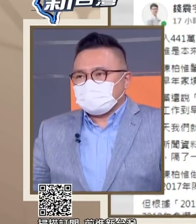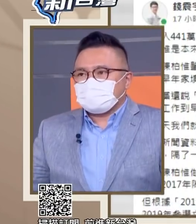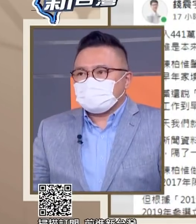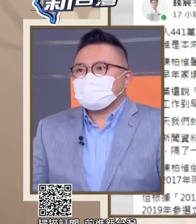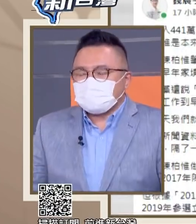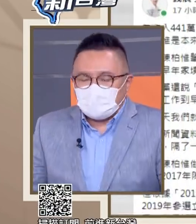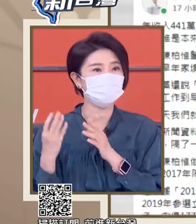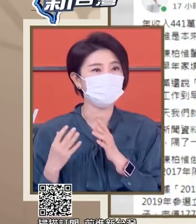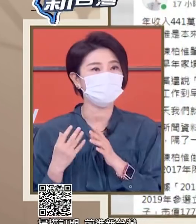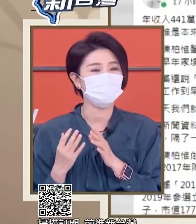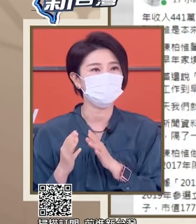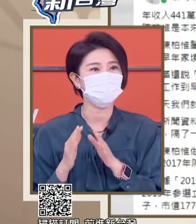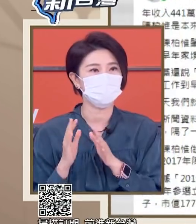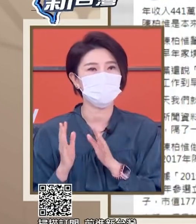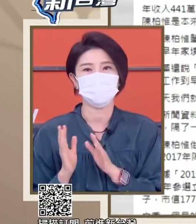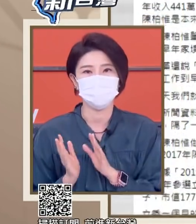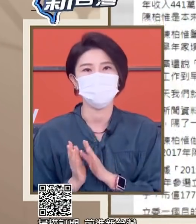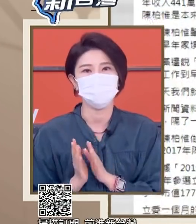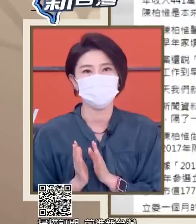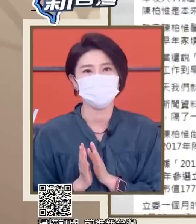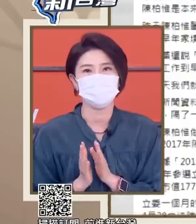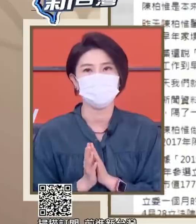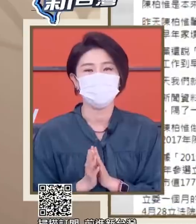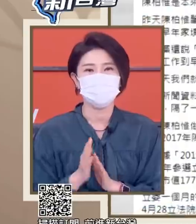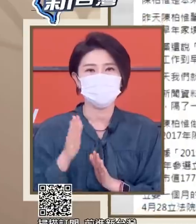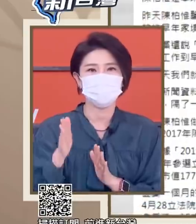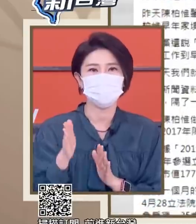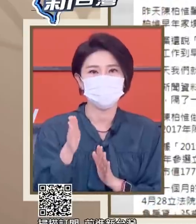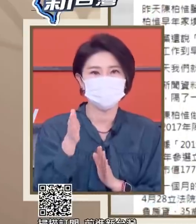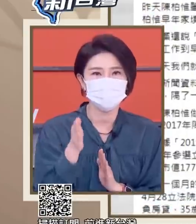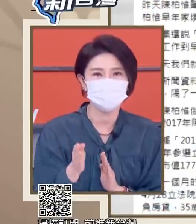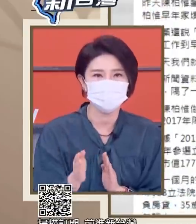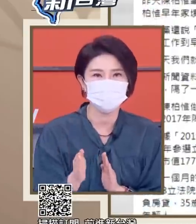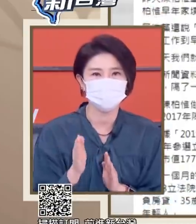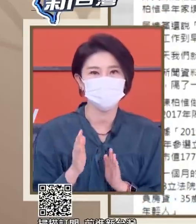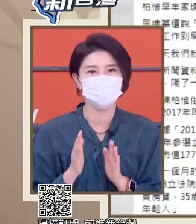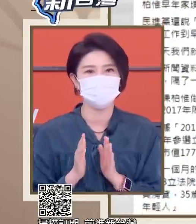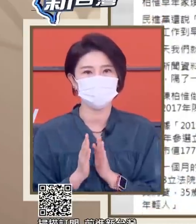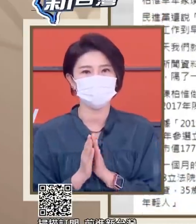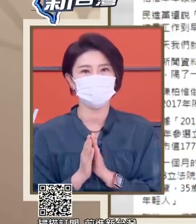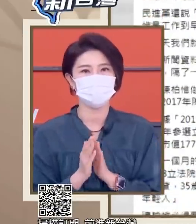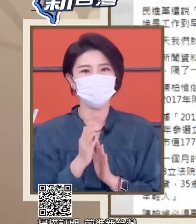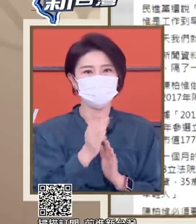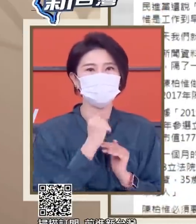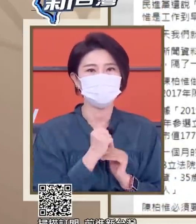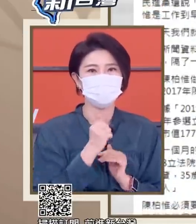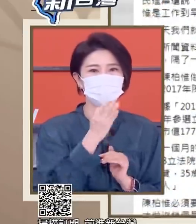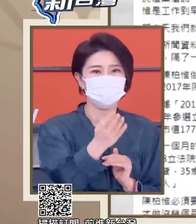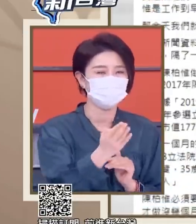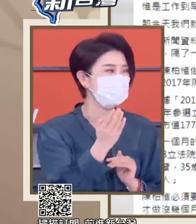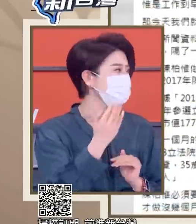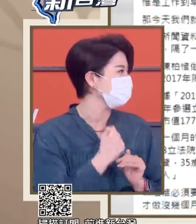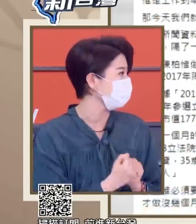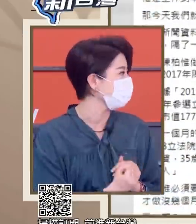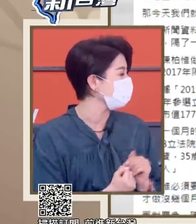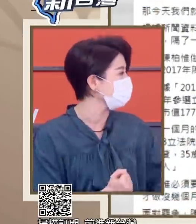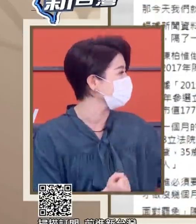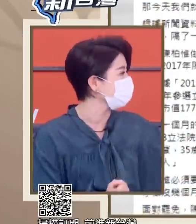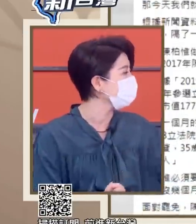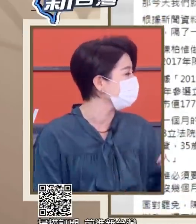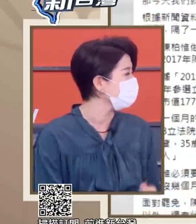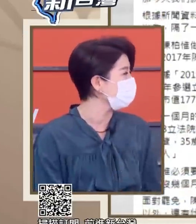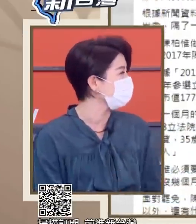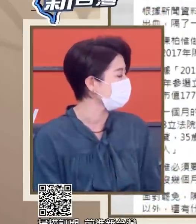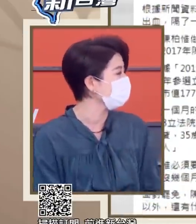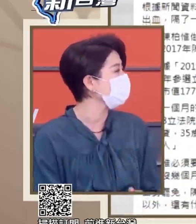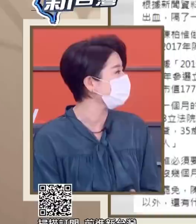you 委员他是视讯，他的声音哈是比较不清楚一点哈。那 Thank you 哥，你现在还是留在我们的线上哈，因为刚刚其实本来思刚在讲话的时候，